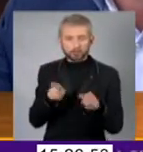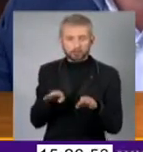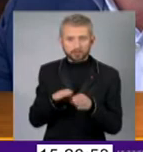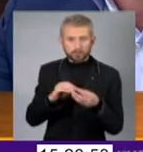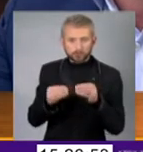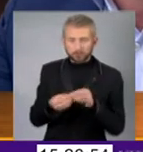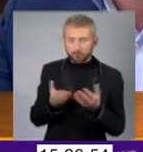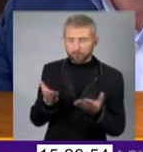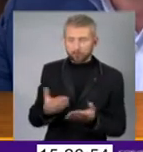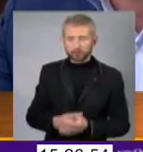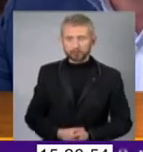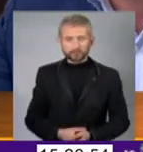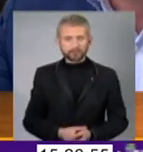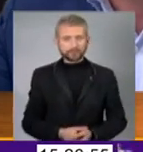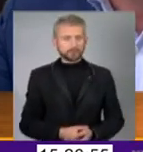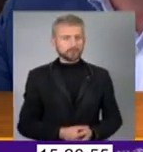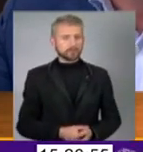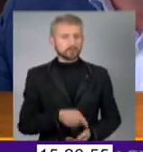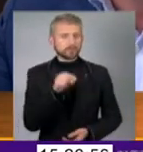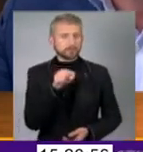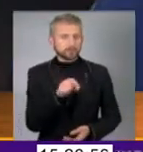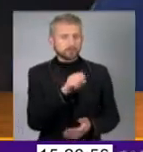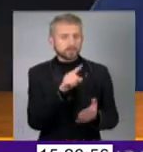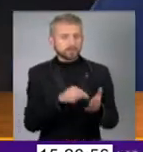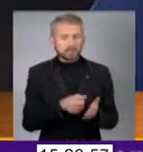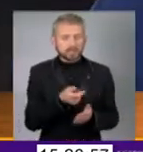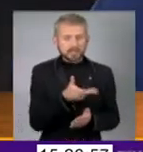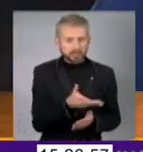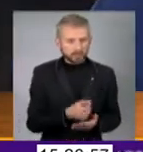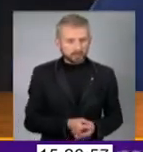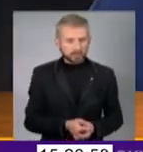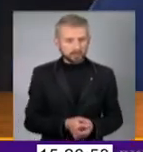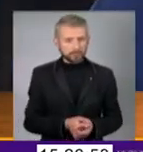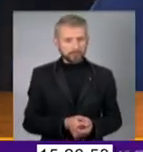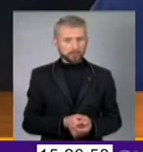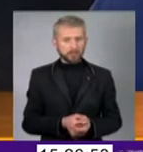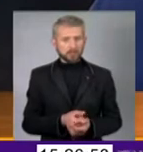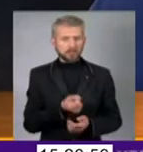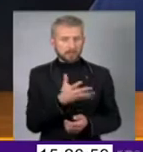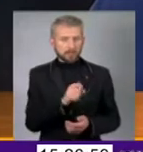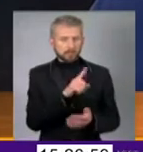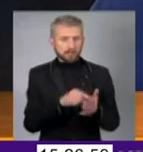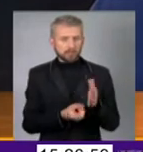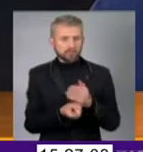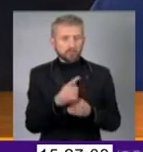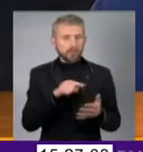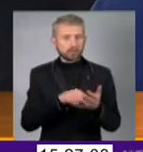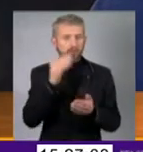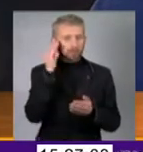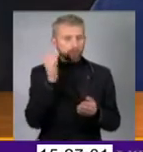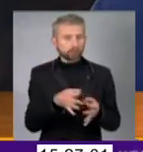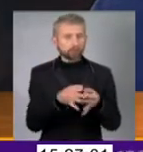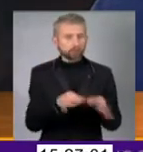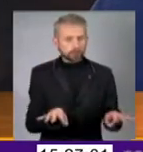проблемою. Прошу, пане Вадиме. Тут в цьому якраз питання, декілька питань виникає з точки зору